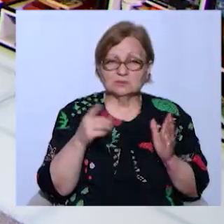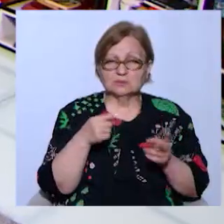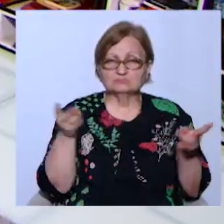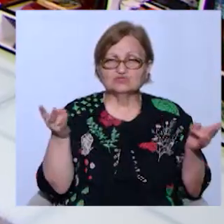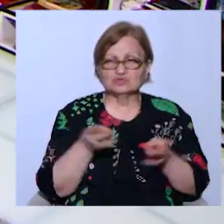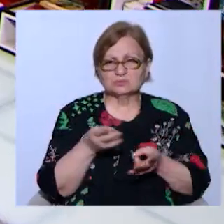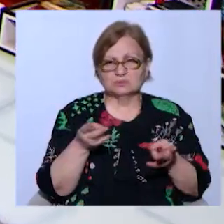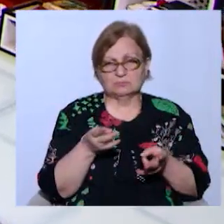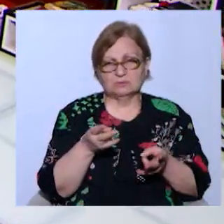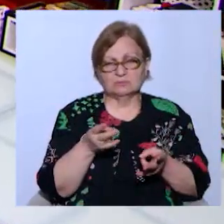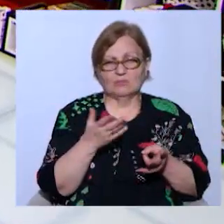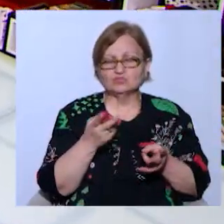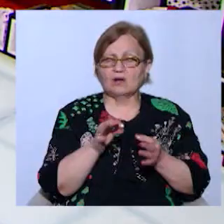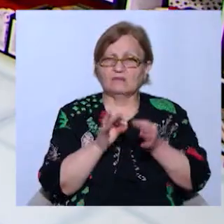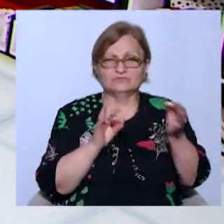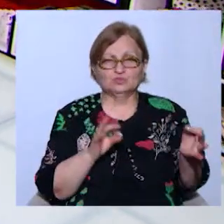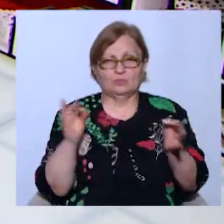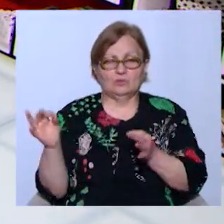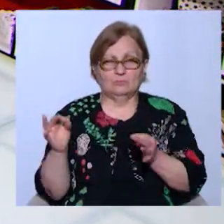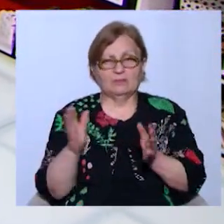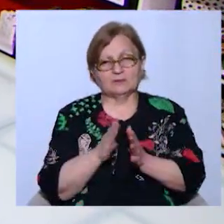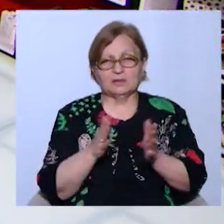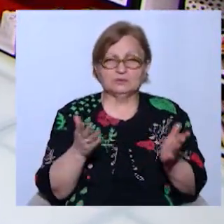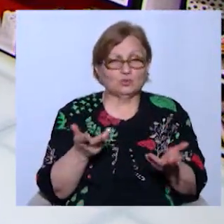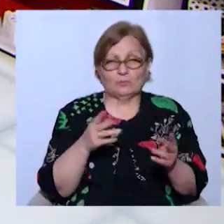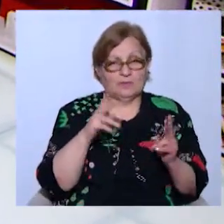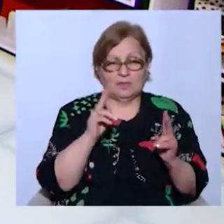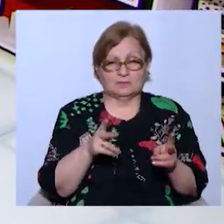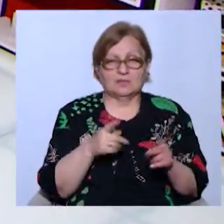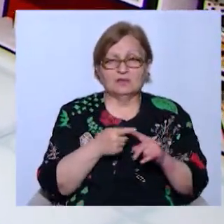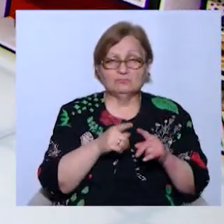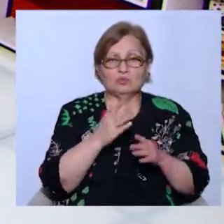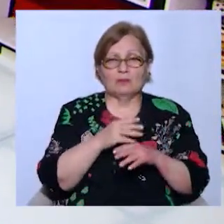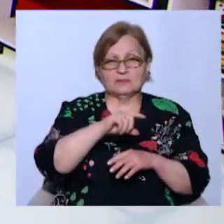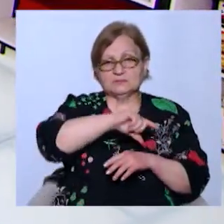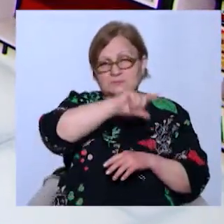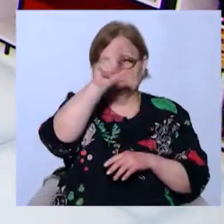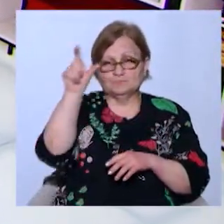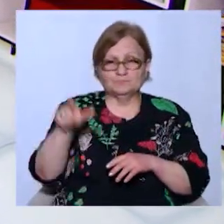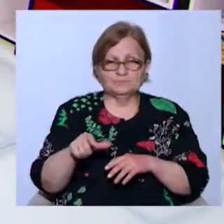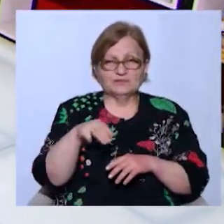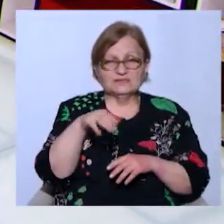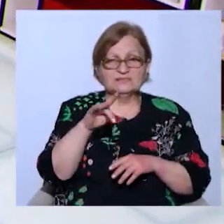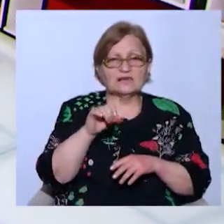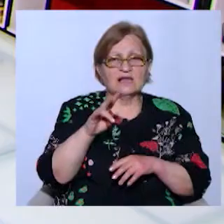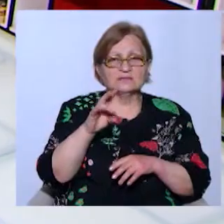მე მათი გაზომვა. აი სწორედ ამიტომ არის ტრანსპორტირი. რომ